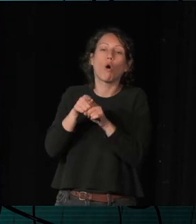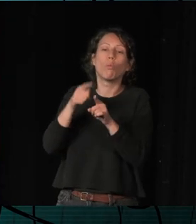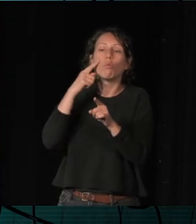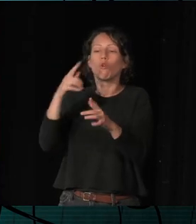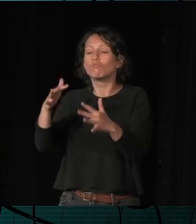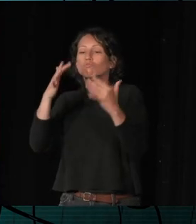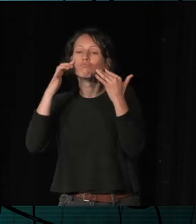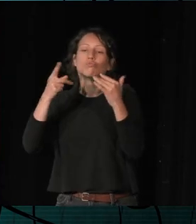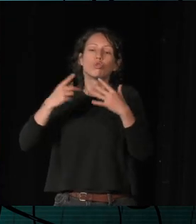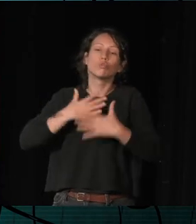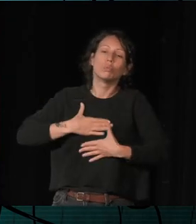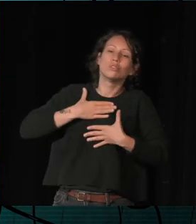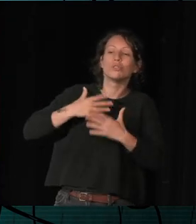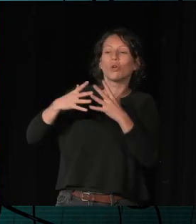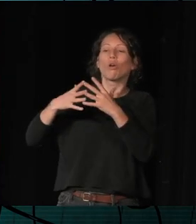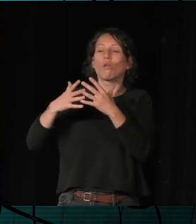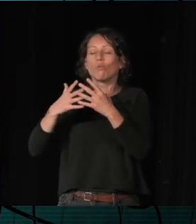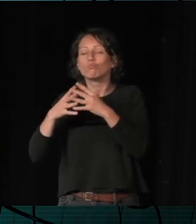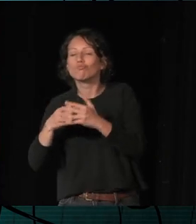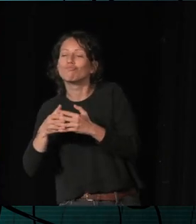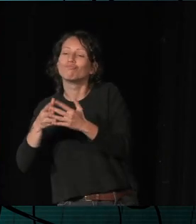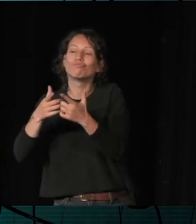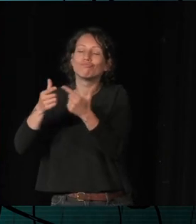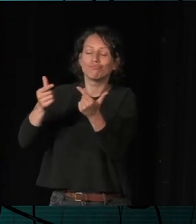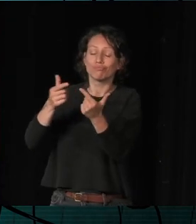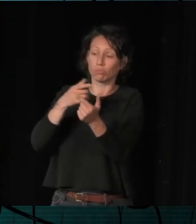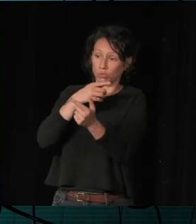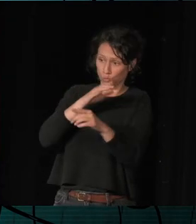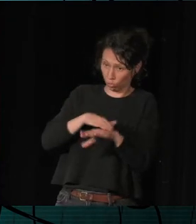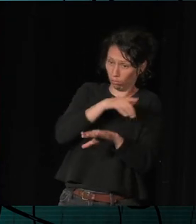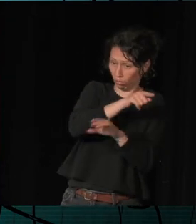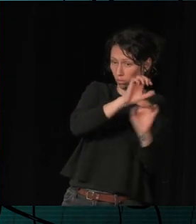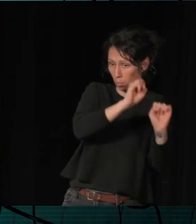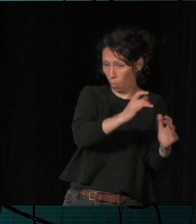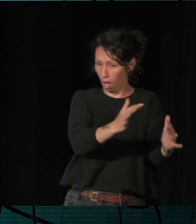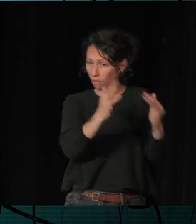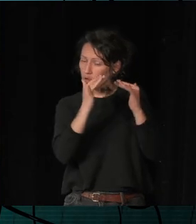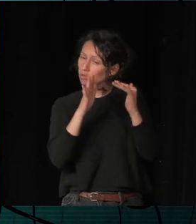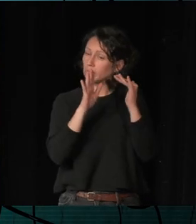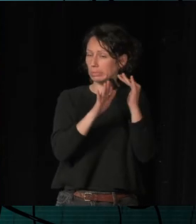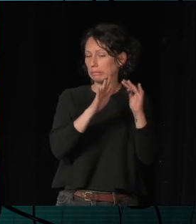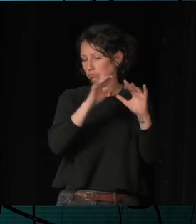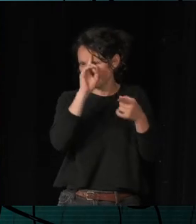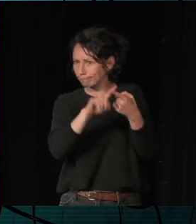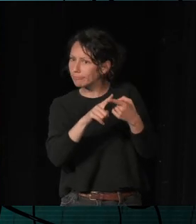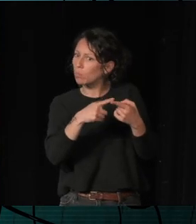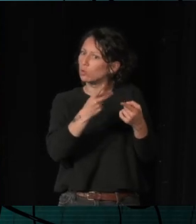divertissement, un plaisir un petit peu immédiat et en marge du réel finalement. Donc